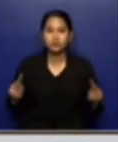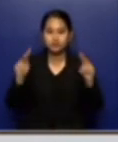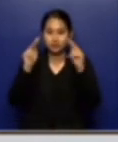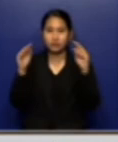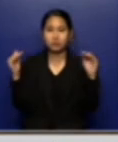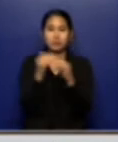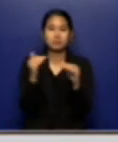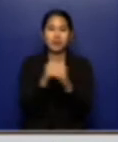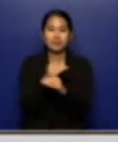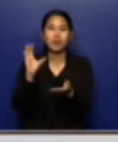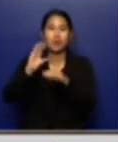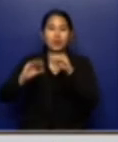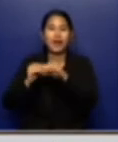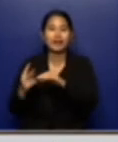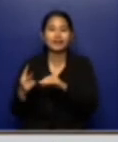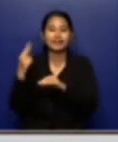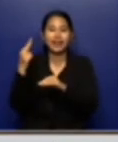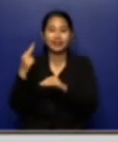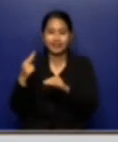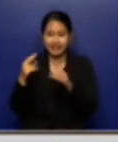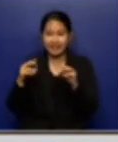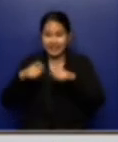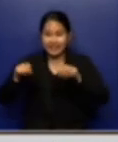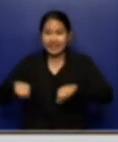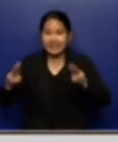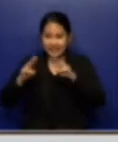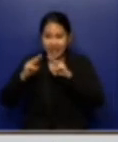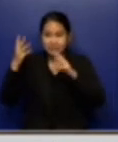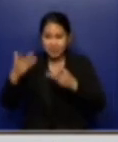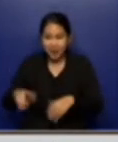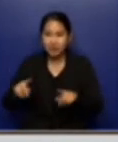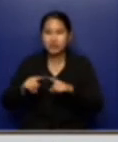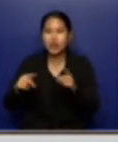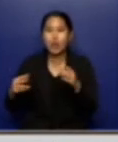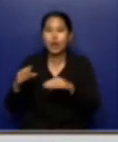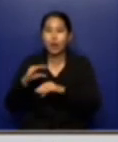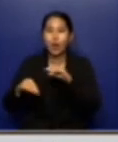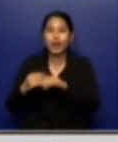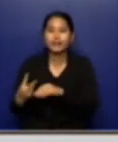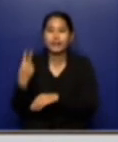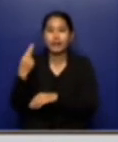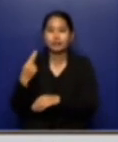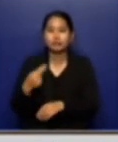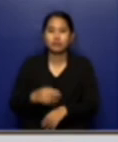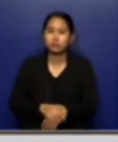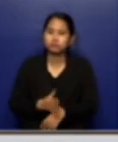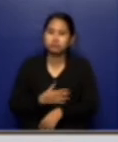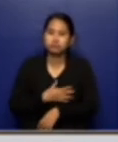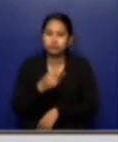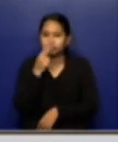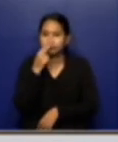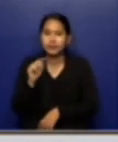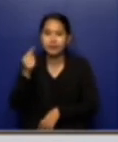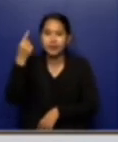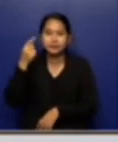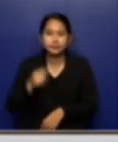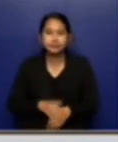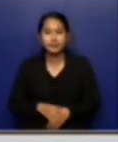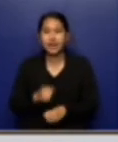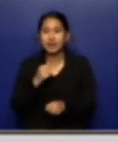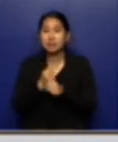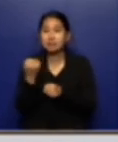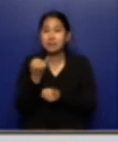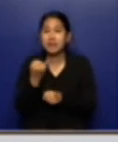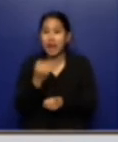ามก็ยังตัดไปแล้วนะฮะเซ็นสัญญาไปแล้วยังตัดเลยผมก็เพิ่งเคยเห็นเนี่ยแสดงว่ามันไม่ดีจริงๆฮะทำมาได้ไงตั้ง